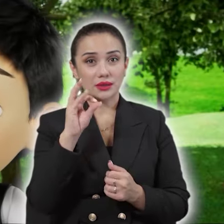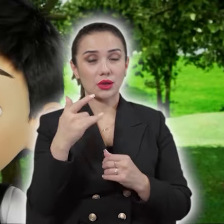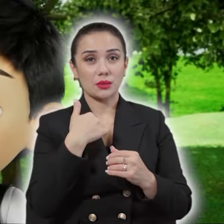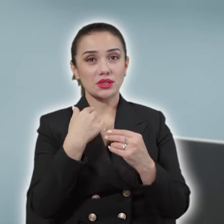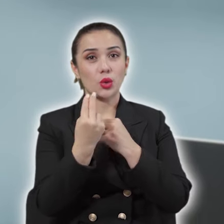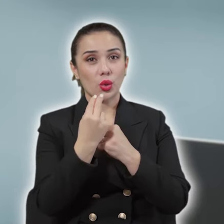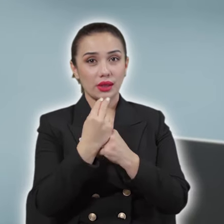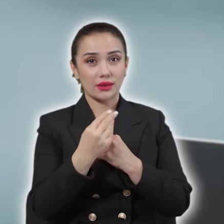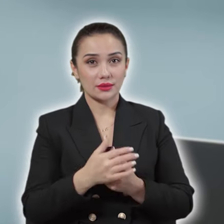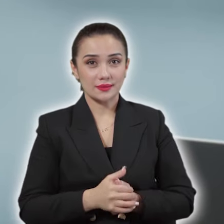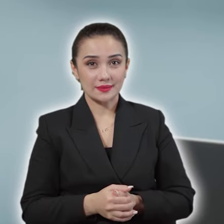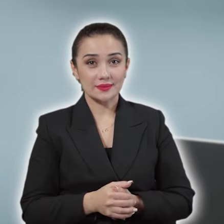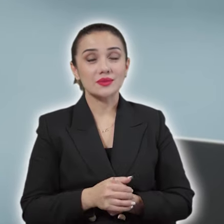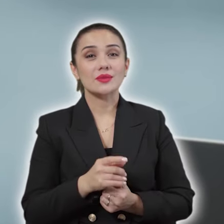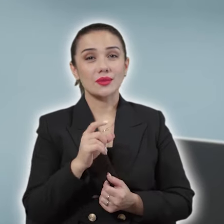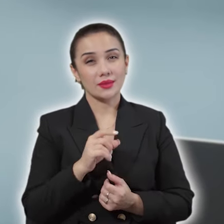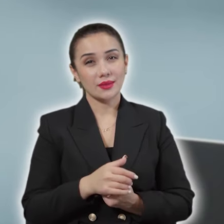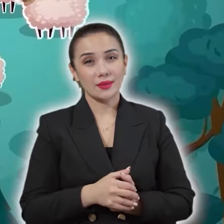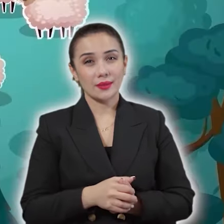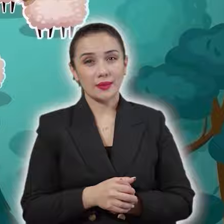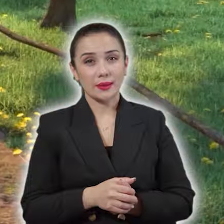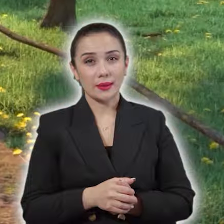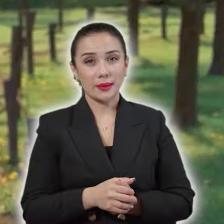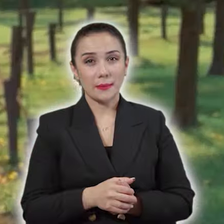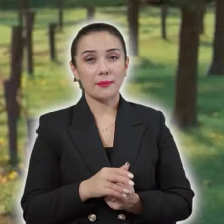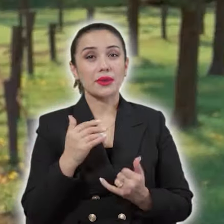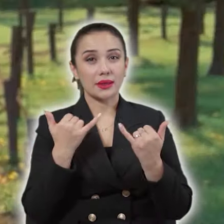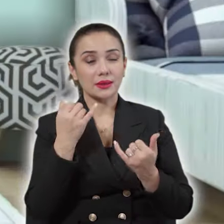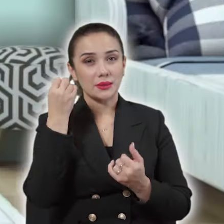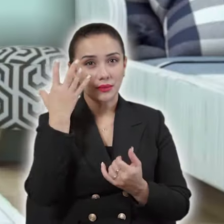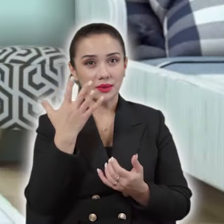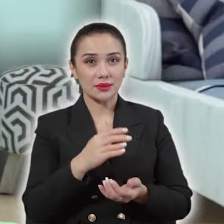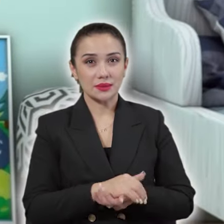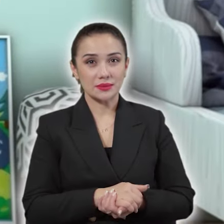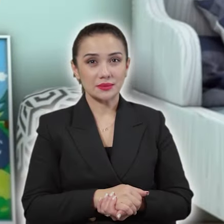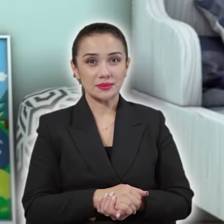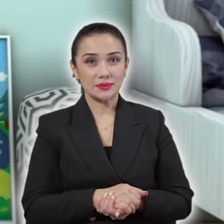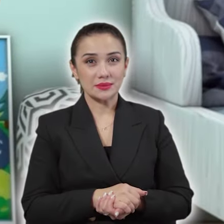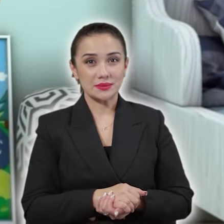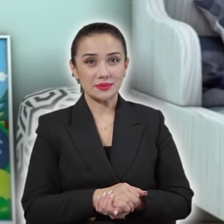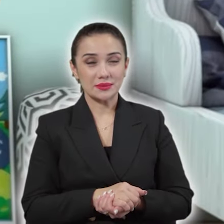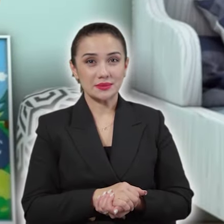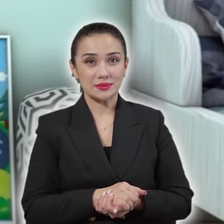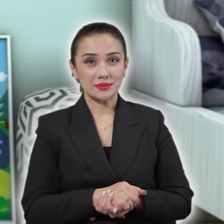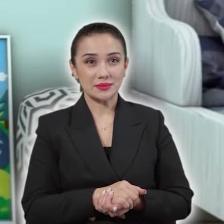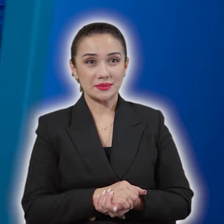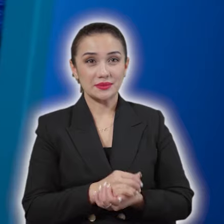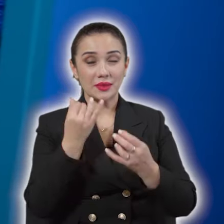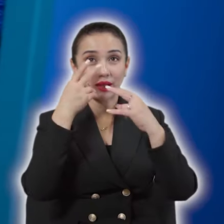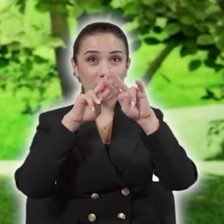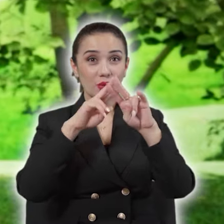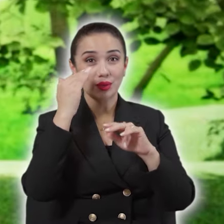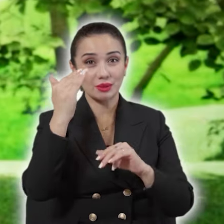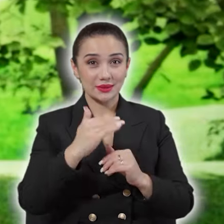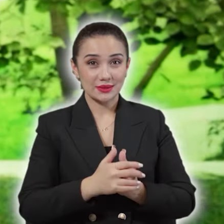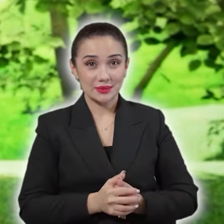Baxtiyor, bizga o'rgat. Xo'sh. Endi bildim, kerak kidek. Nima? Ana